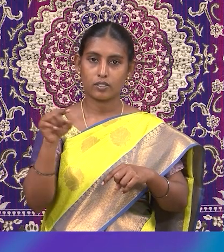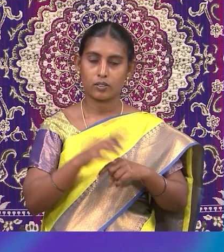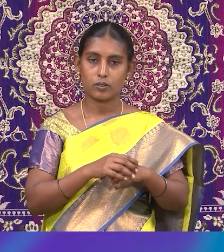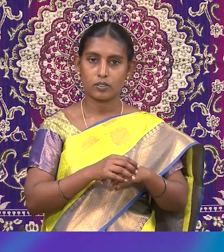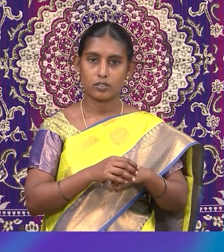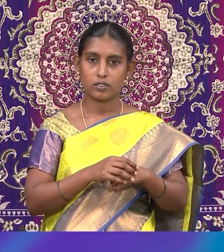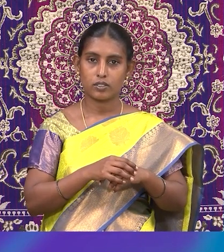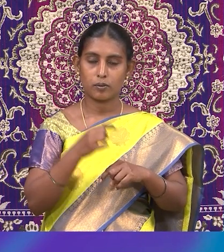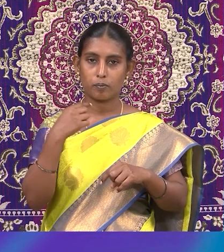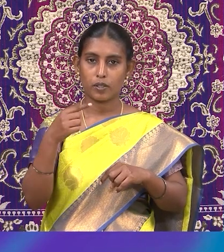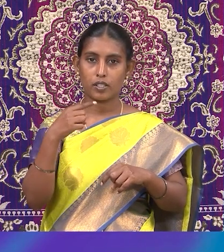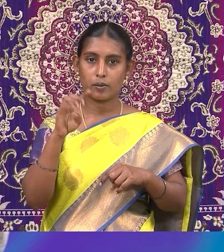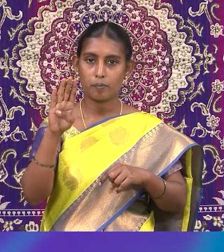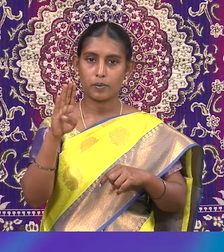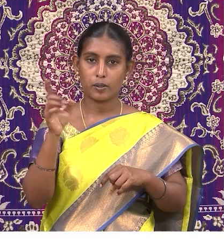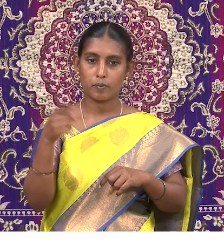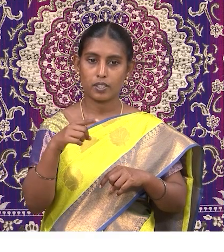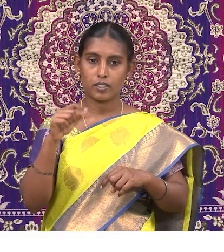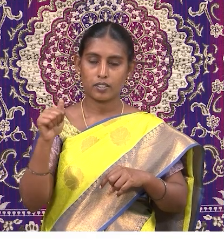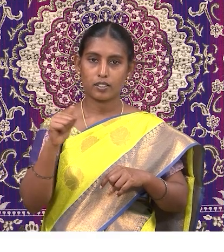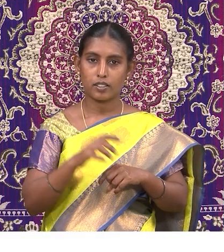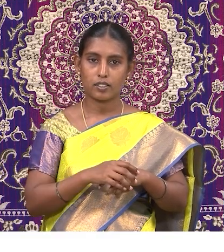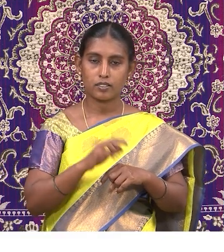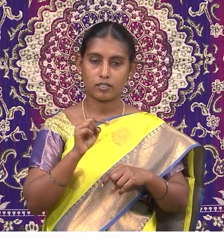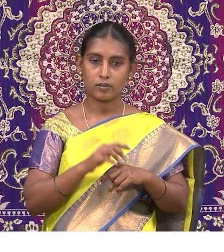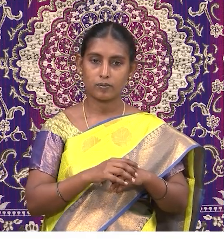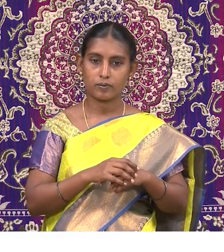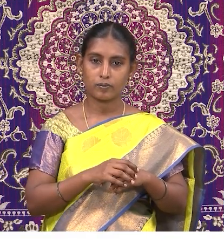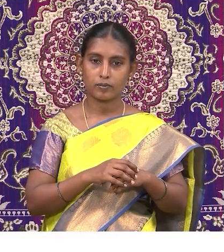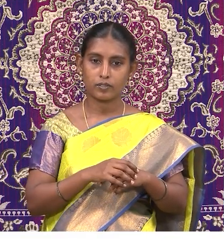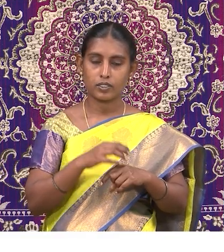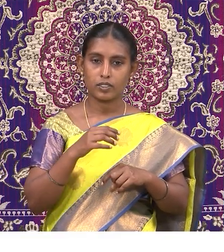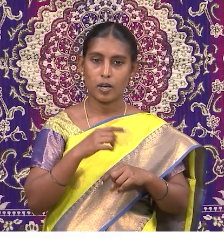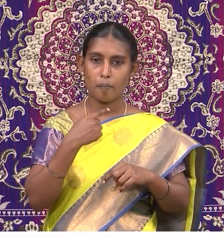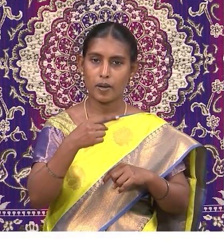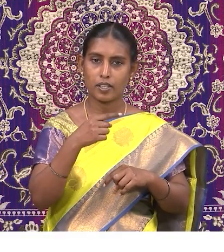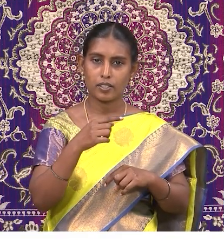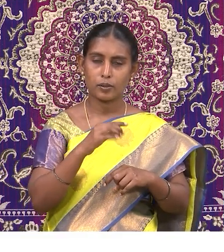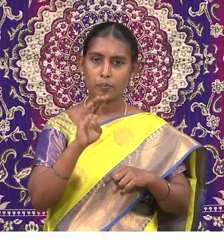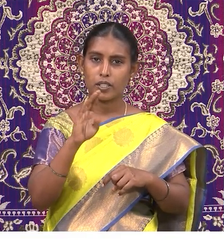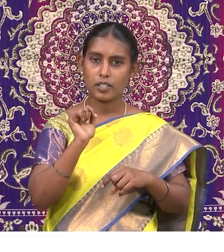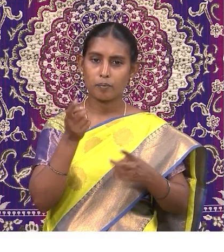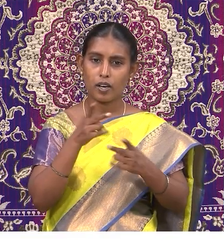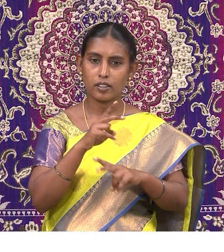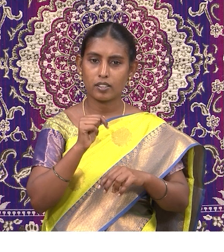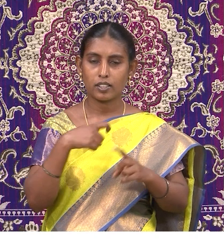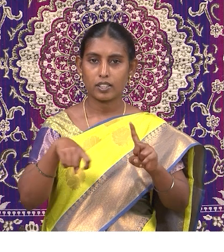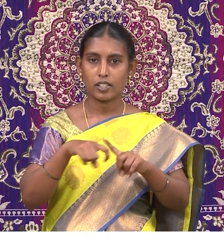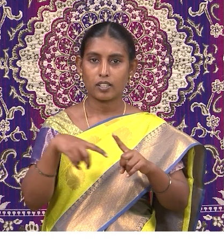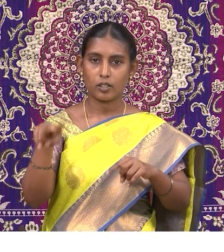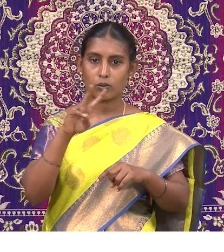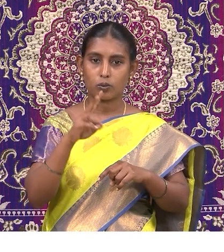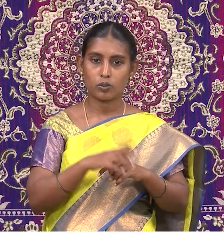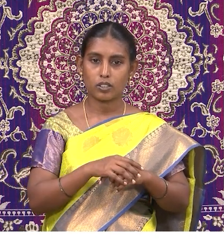என்ன? மைனஸ் பி பை ஏ. அப்போ மைனஸ் பி என்ன நமக்கு? மைனஸ் கே ஸ்கொயர். அப்போ